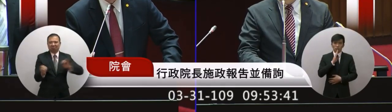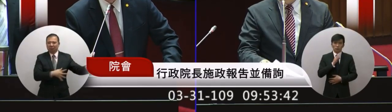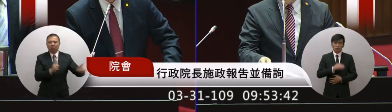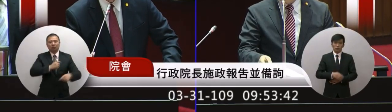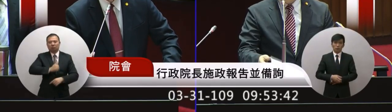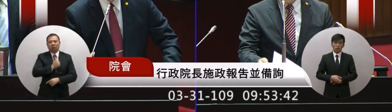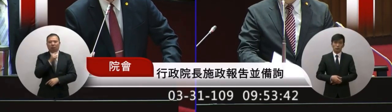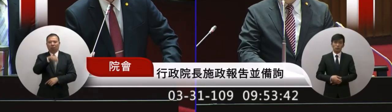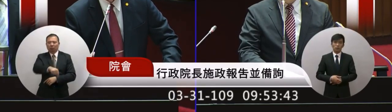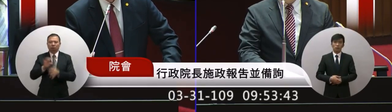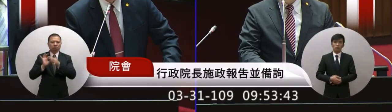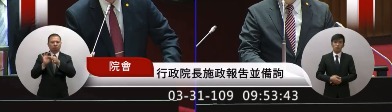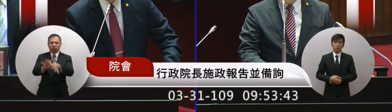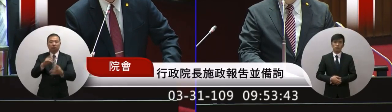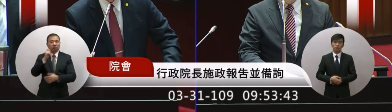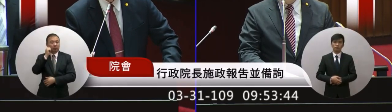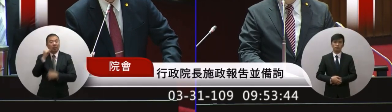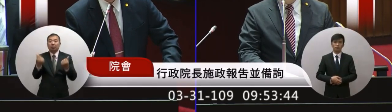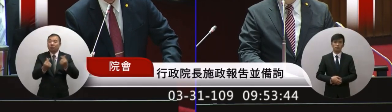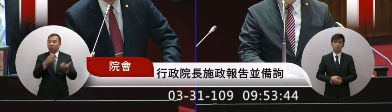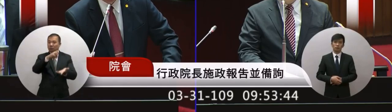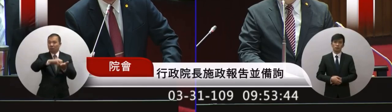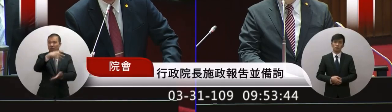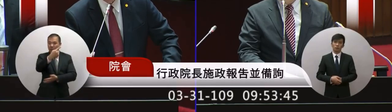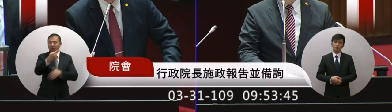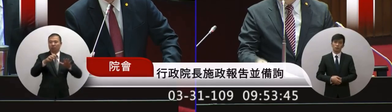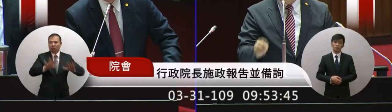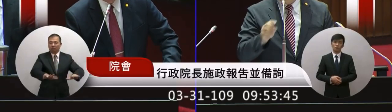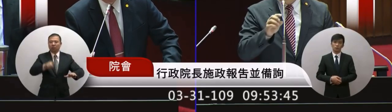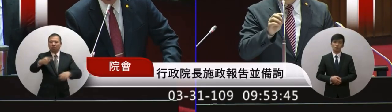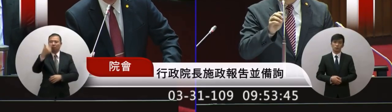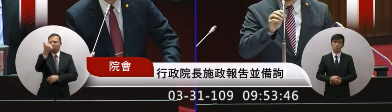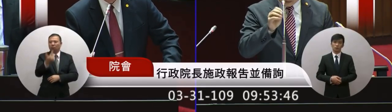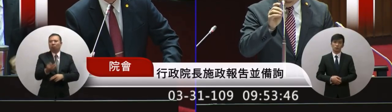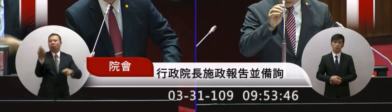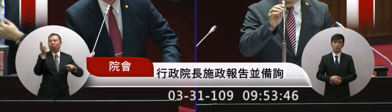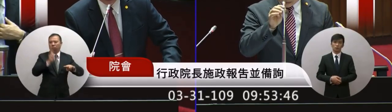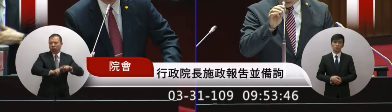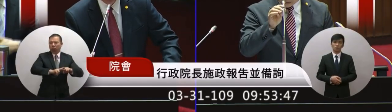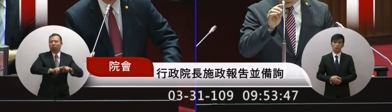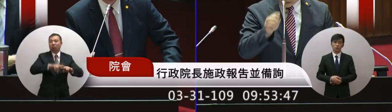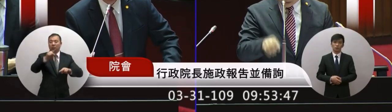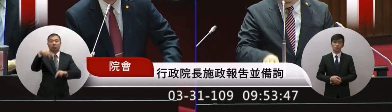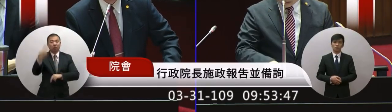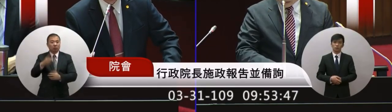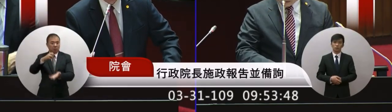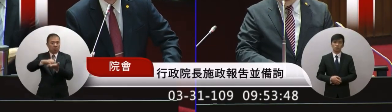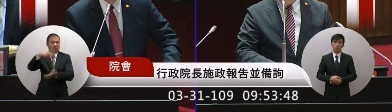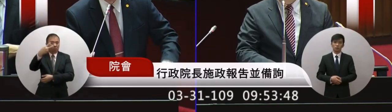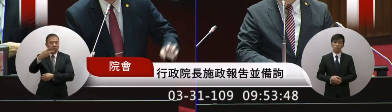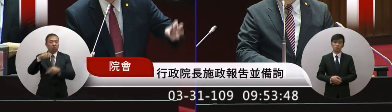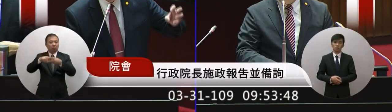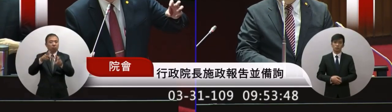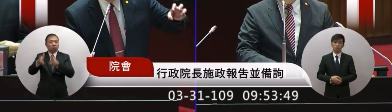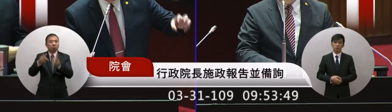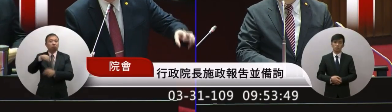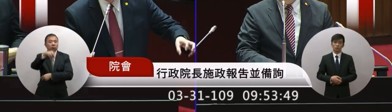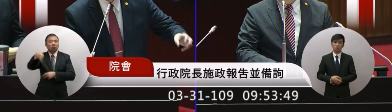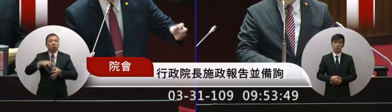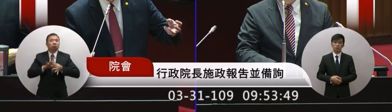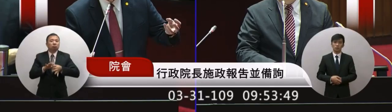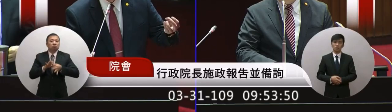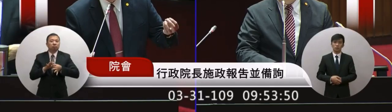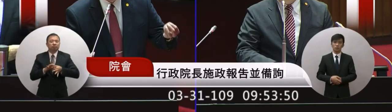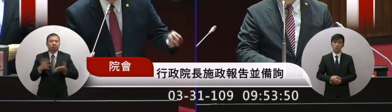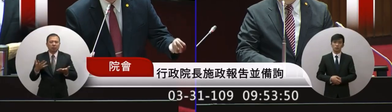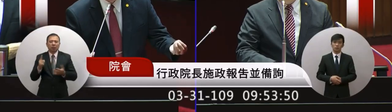员报告一下，比如说核一现在已经在处理中，那核二大家关心的是什么呢？就是已